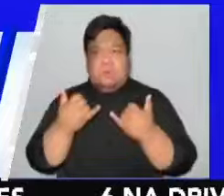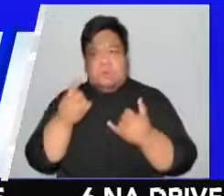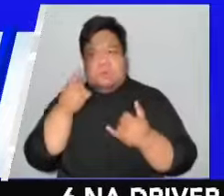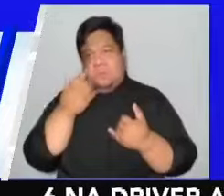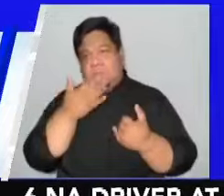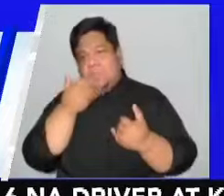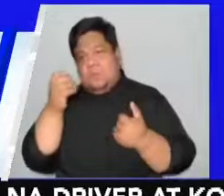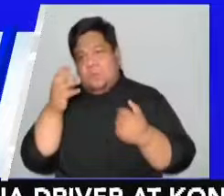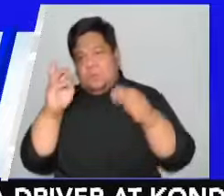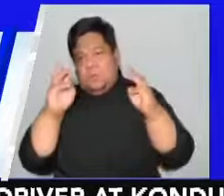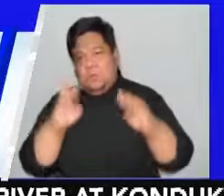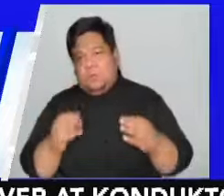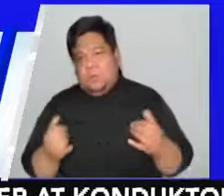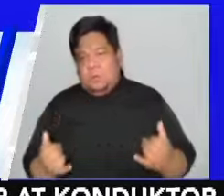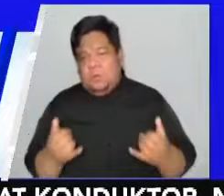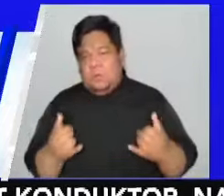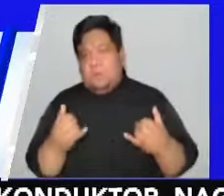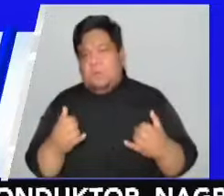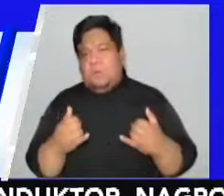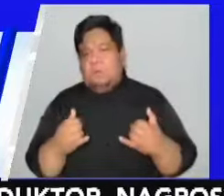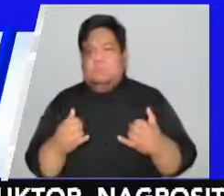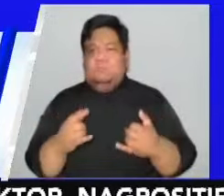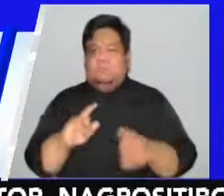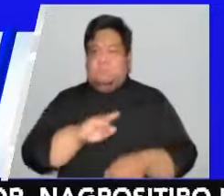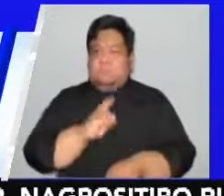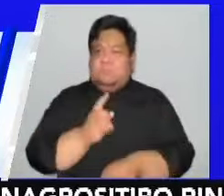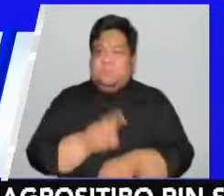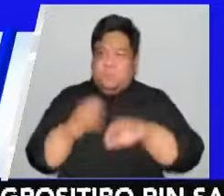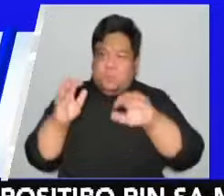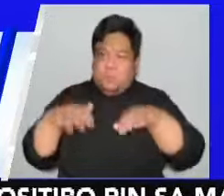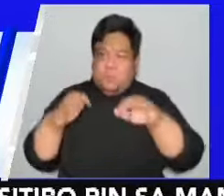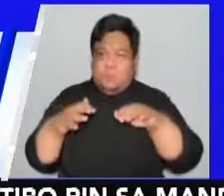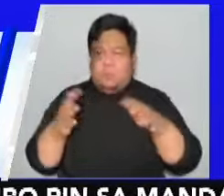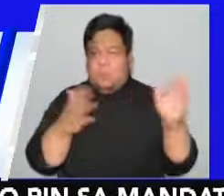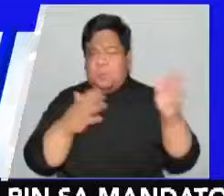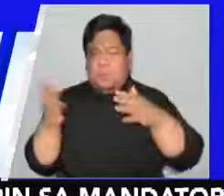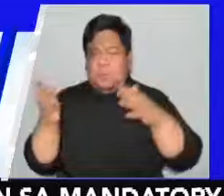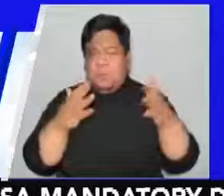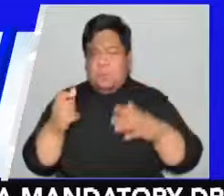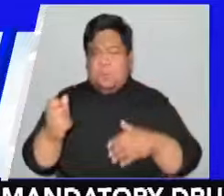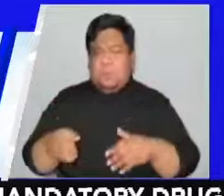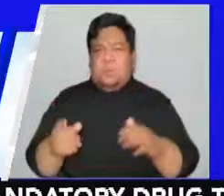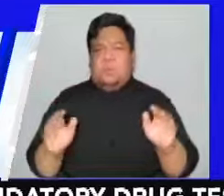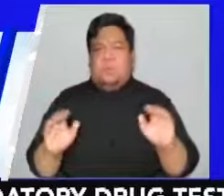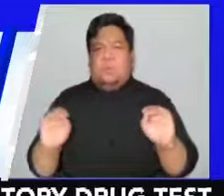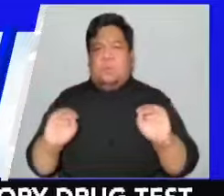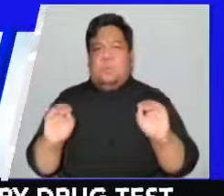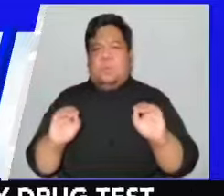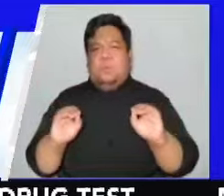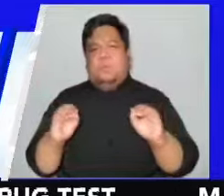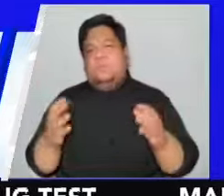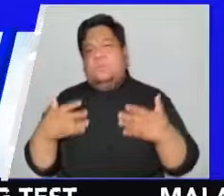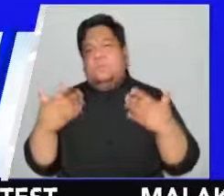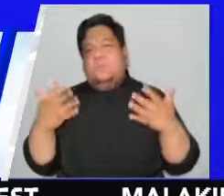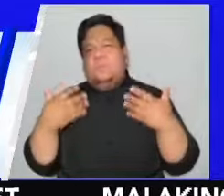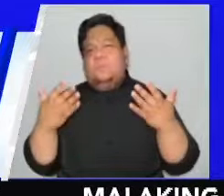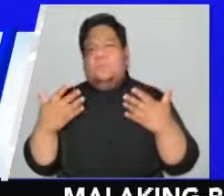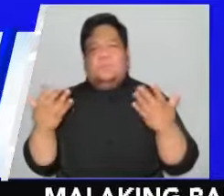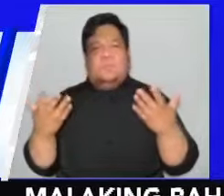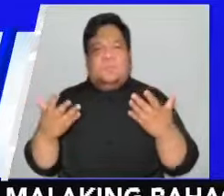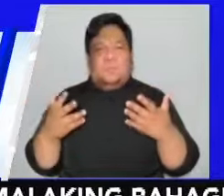mas malakas na pag-ulan. Wala na rin yung hangin, ako pa lang. medyo malisangat na ngayon, wala na hangin dito. So,